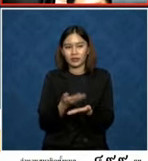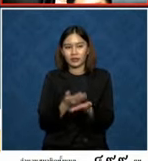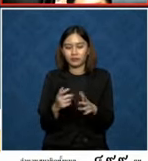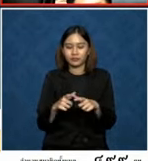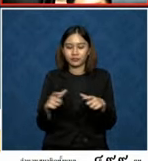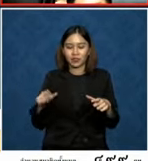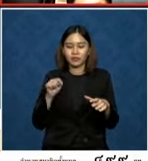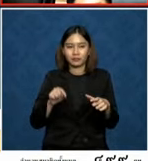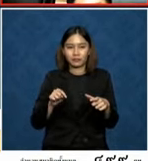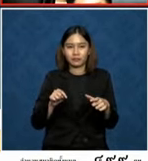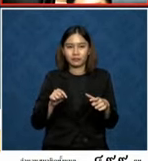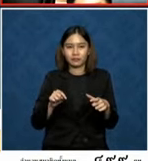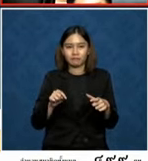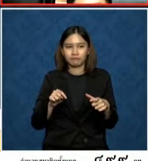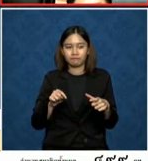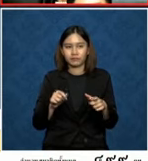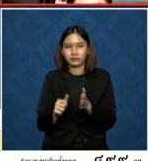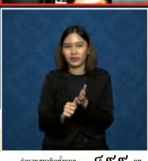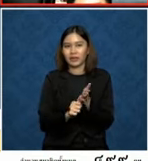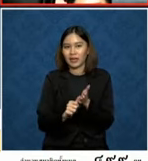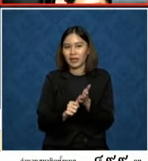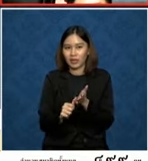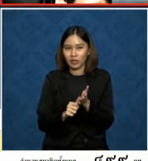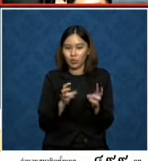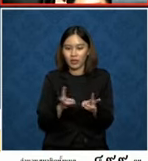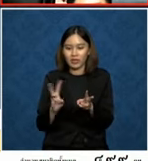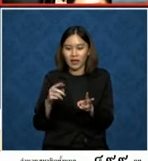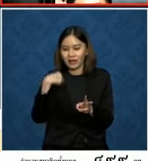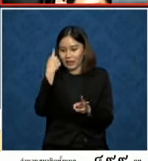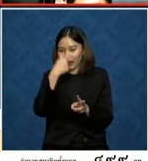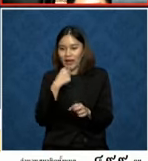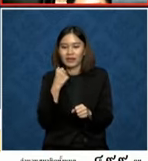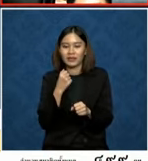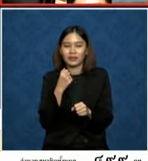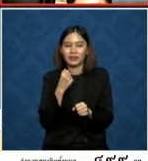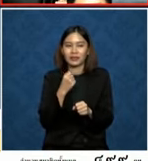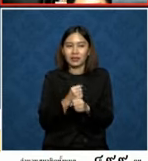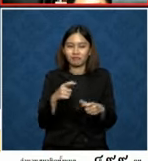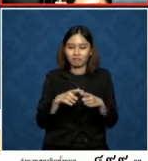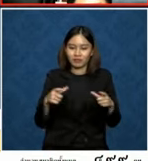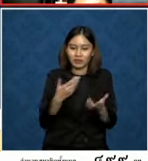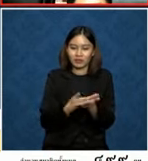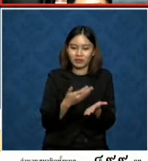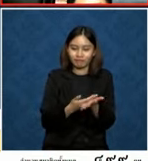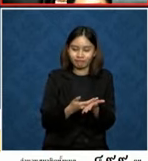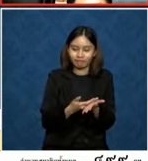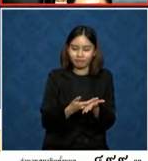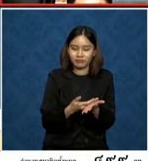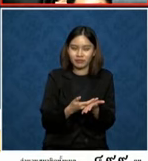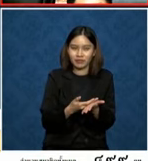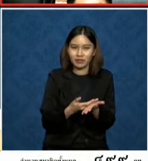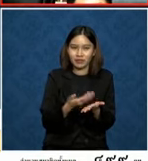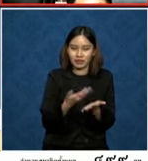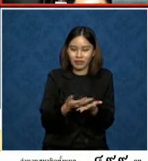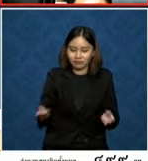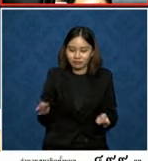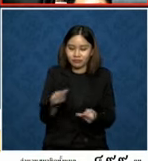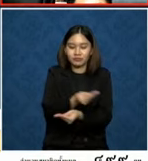องแก้ไขโดยผู้ที่ออกเช็คจะต้องหาเงินมาชดใช้ทดแทนแล้วก็